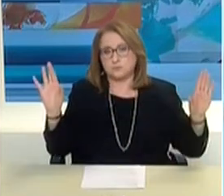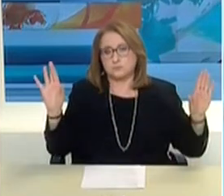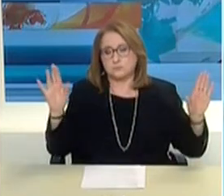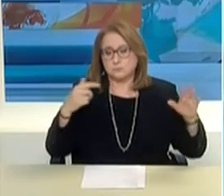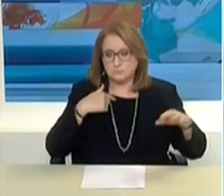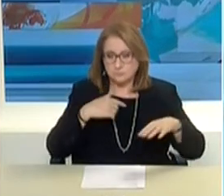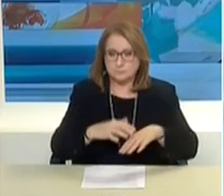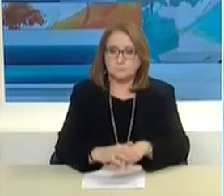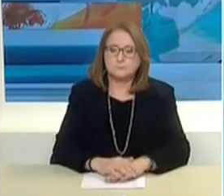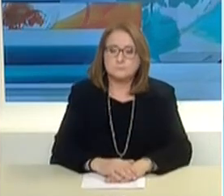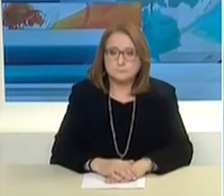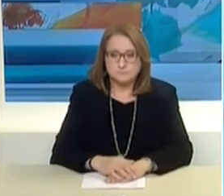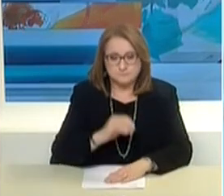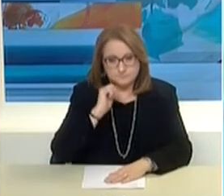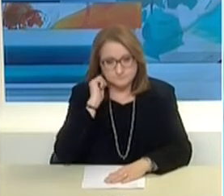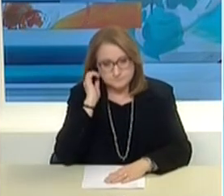Τελευταία ερώτηση ο κύριος Σακάς.